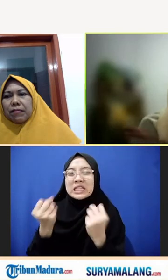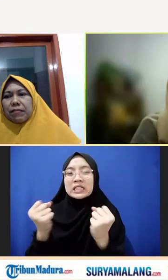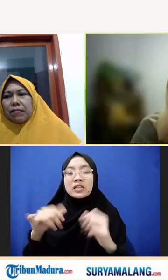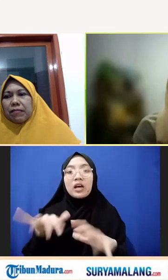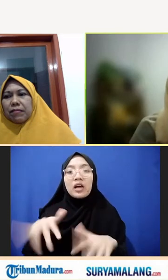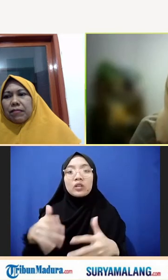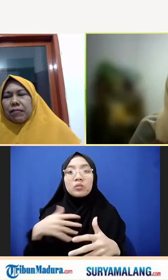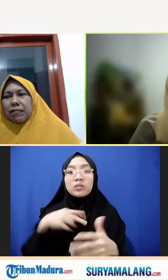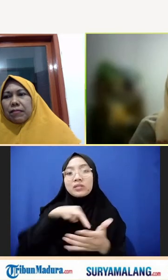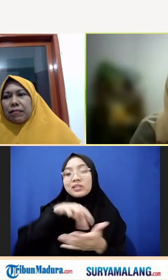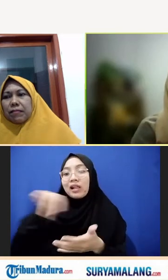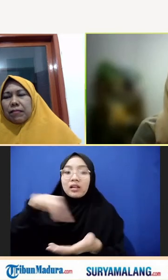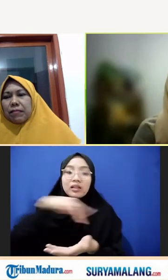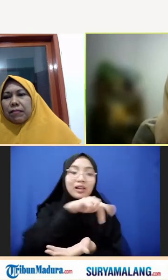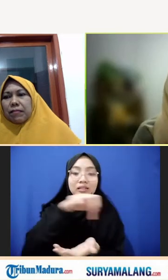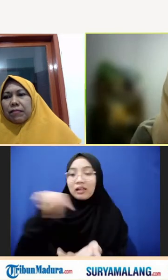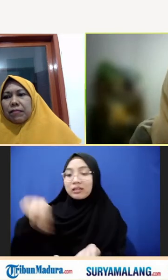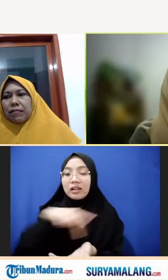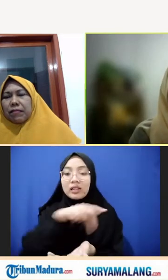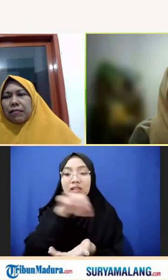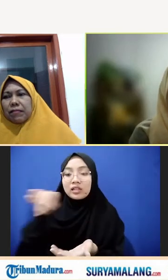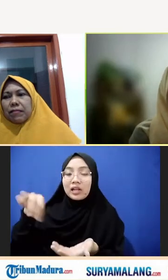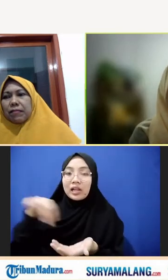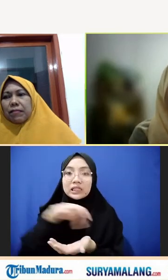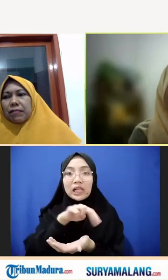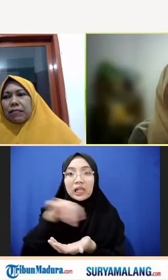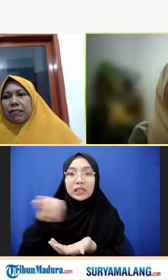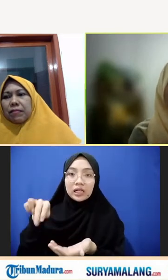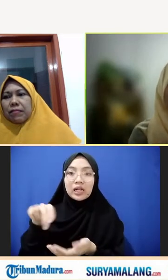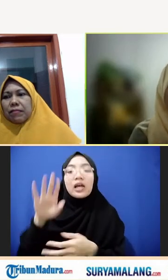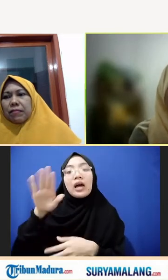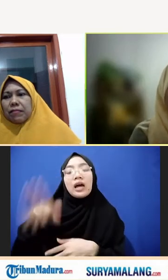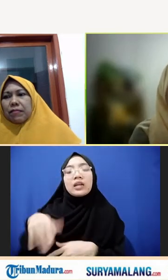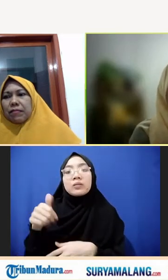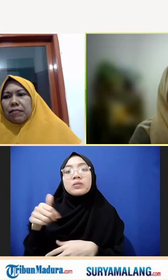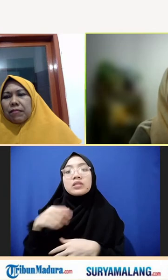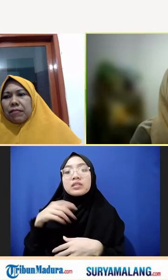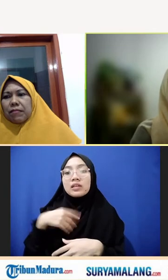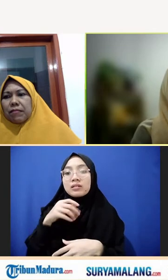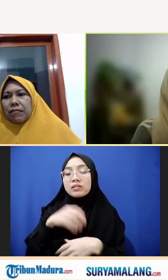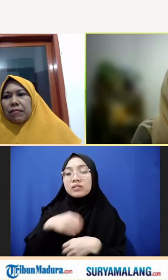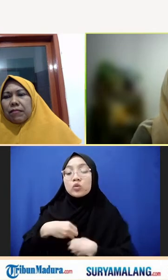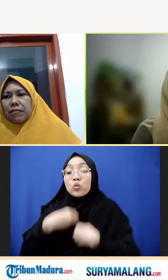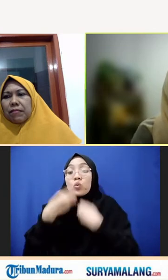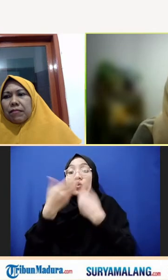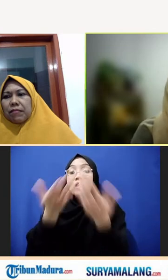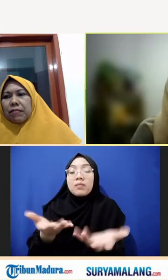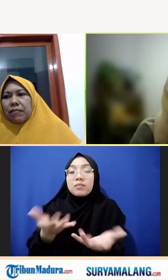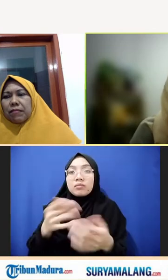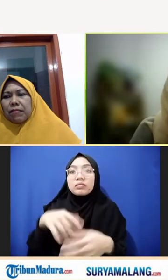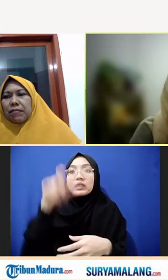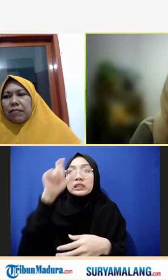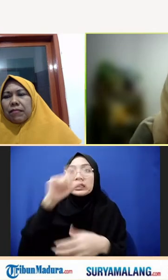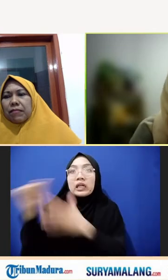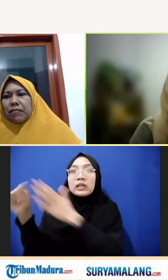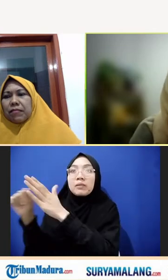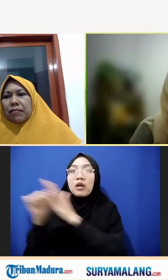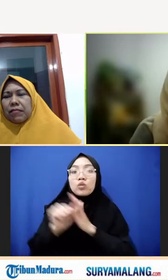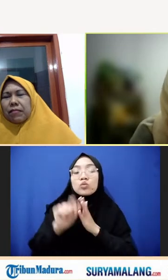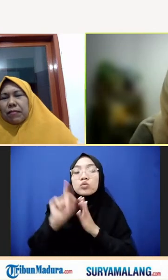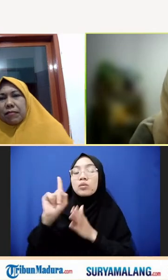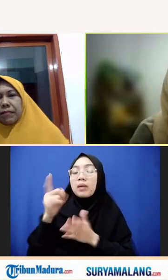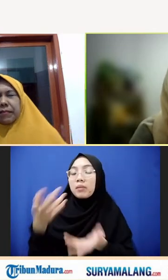jalan mondar-mandir. Nah, tapi ini anak bisa ngasih tahu kita, atau anak bisa nyari pertolongan karena dia udah tahu apa yang dia